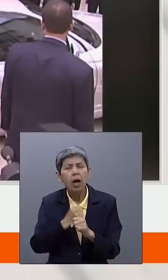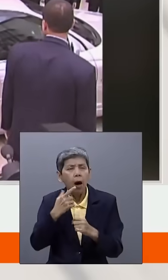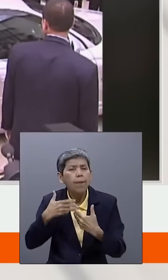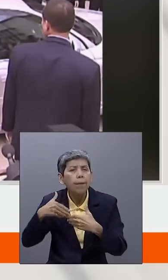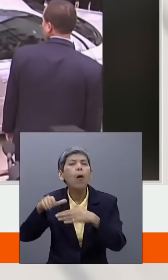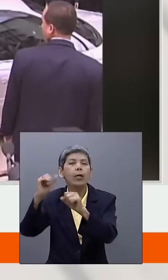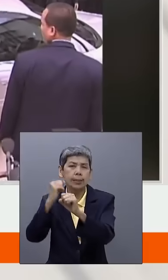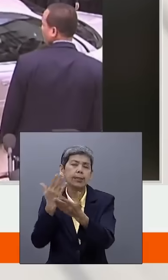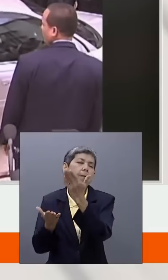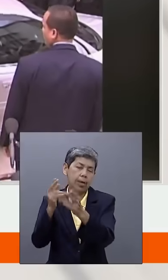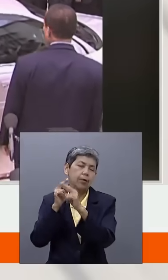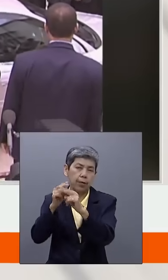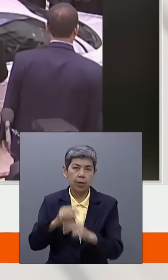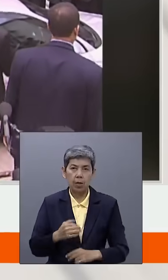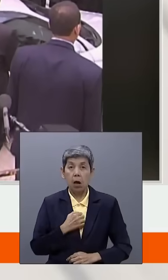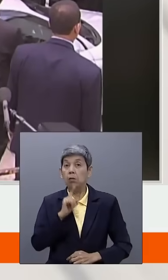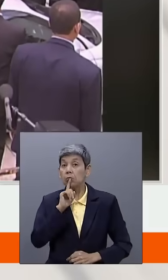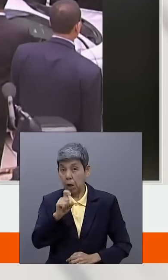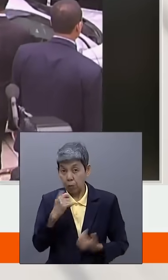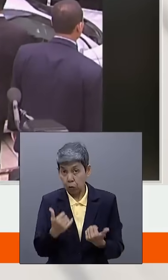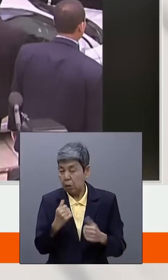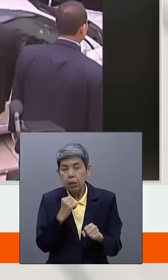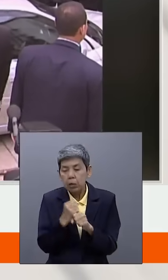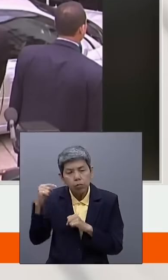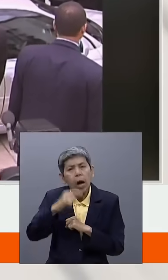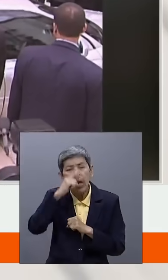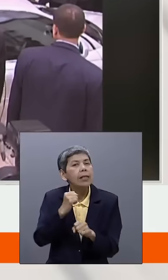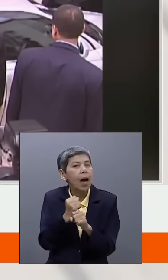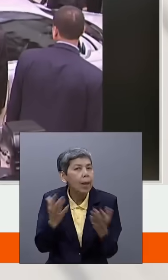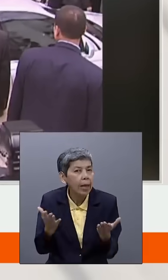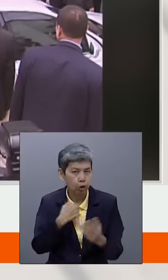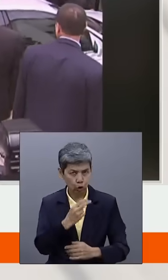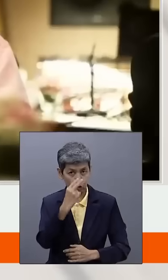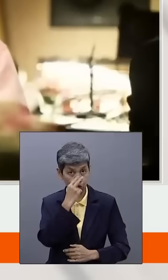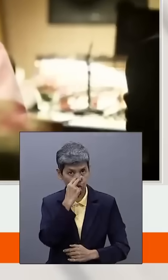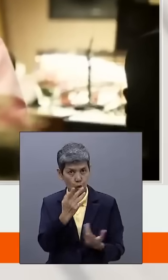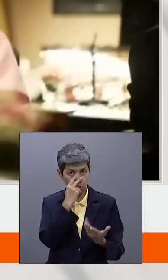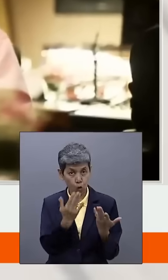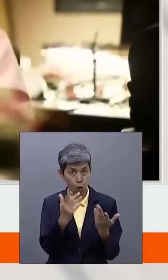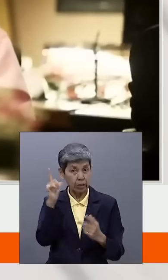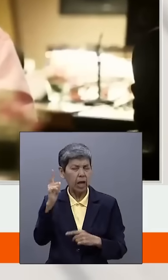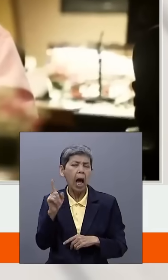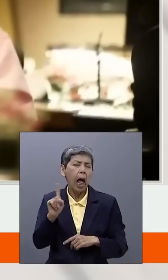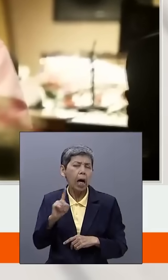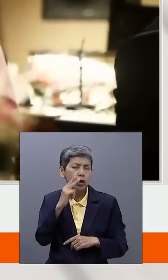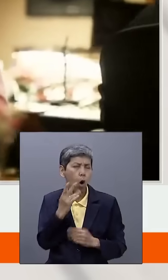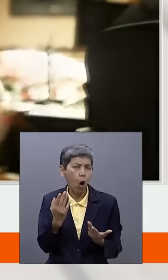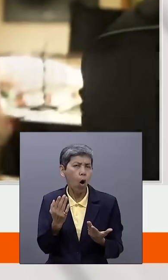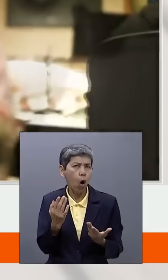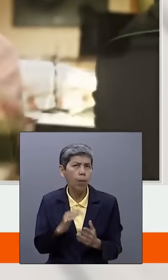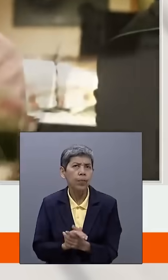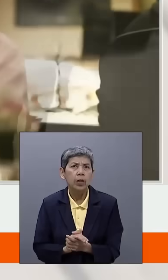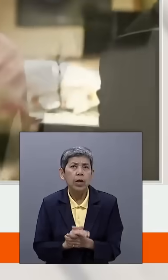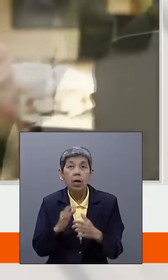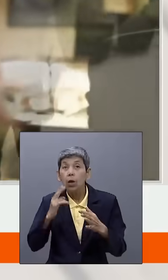ครับมันก็ต้องทีนี้สามว่าจากนี้กลับมาแล้วจะทำอะไรต่ออันนี้ก็ต้องอันนี้แหละวาระคุณทักษิณจริงๆหลังจากนั้นคืออะไรครับจะไป